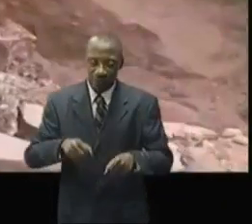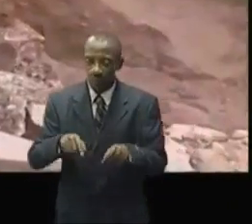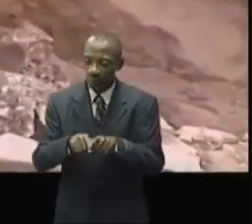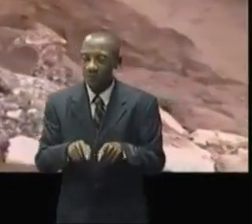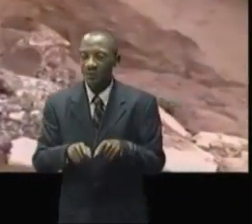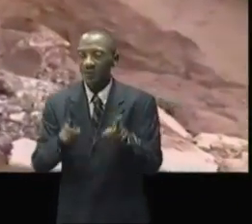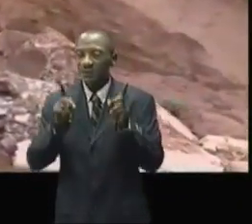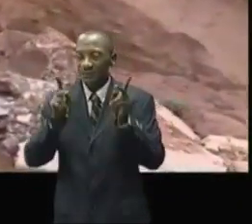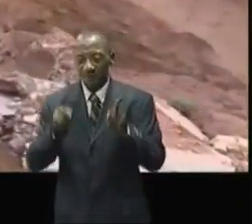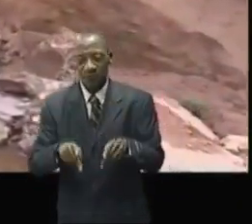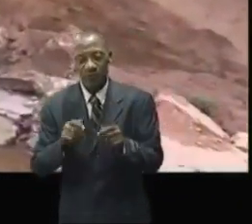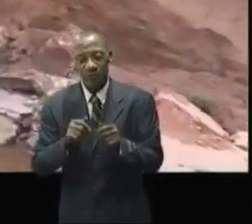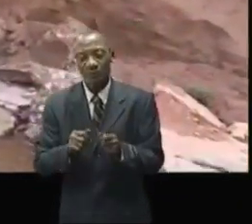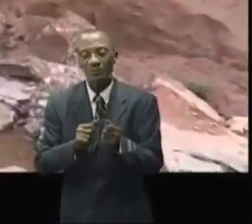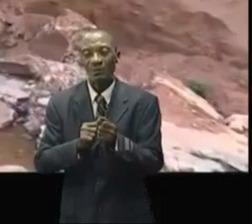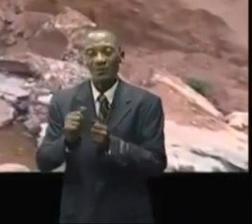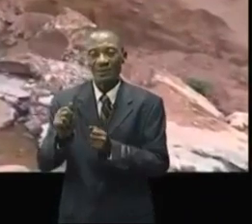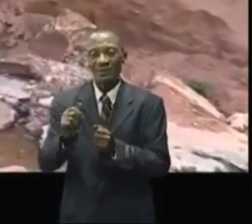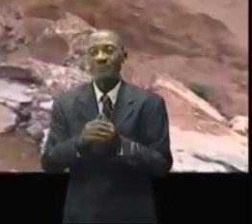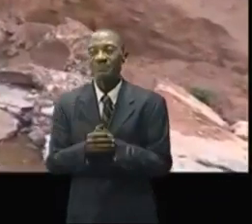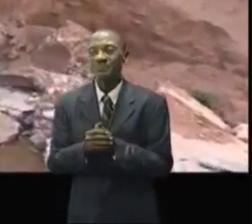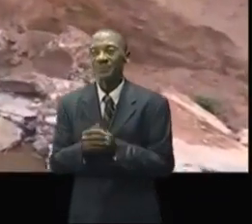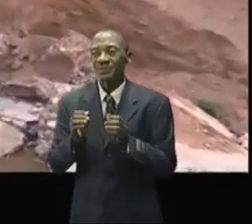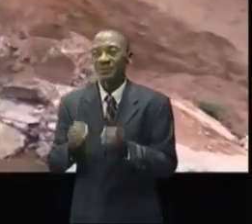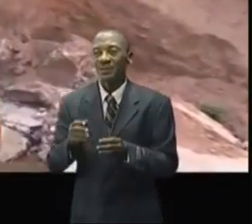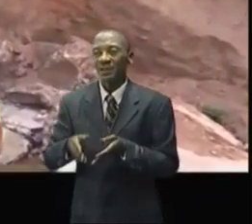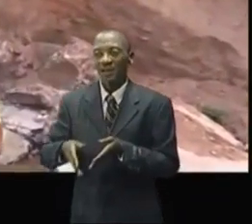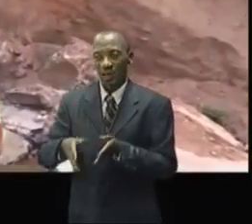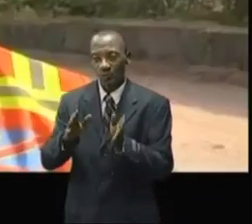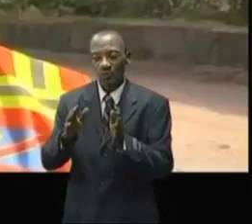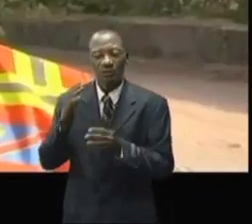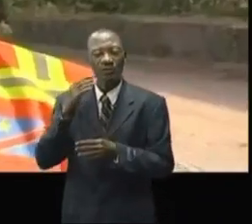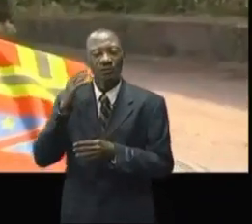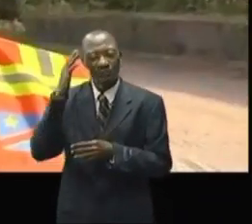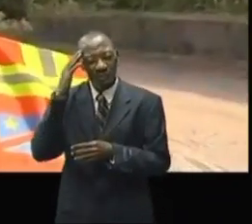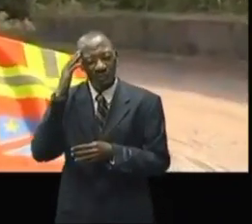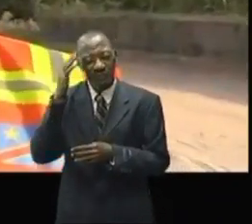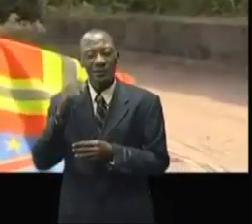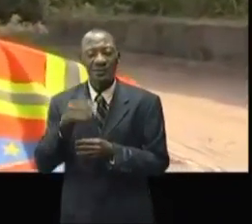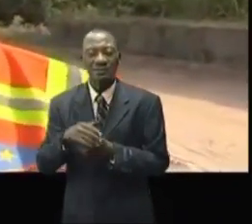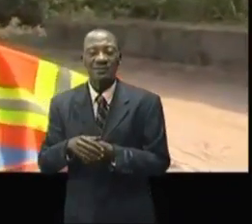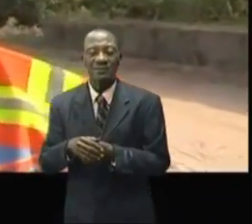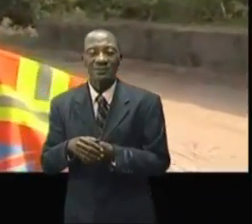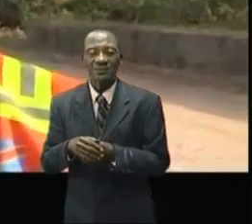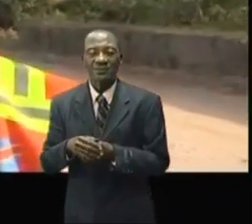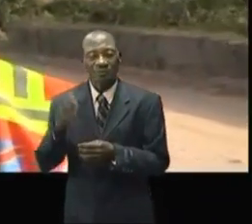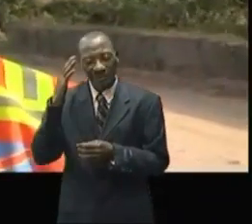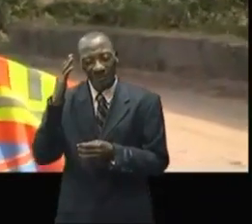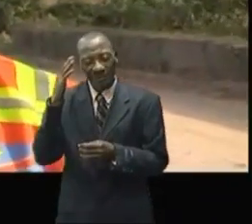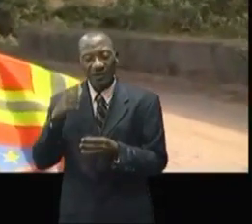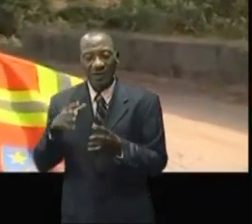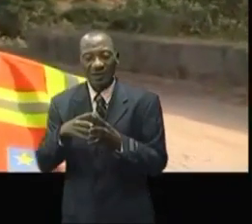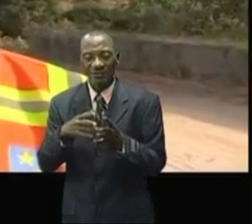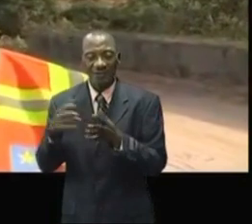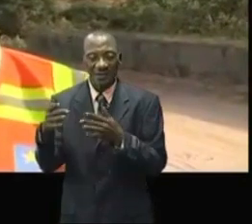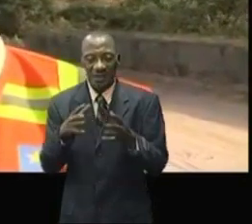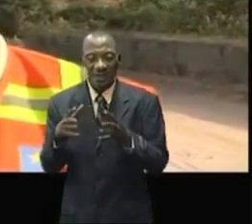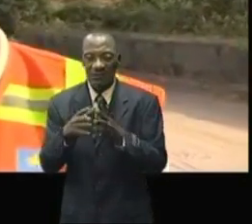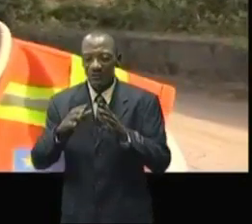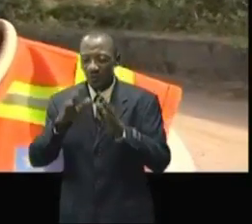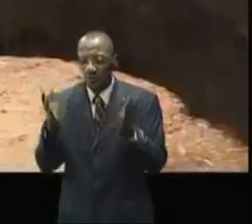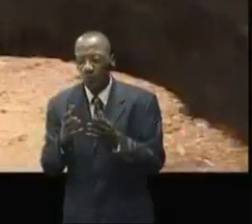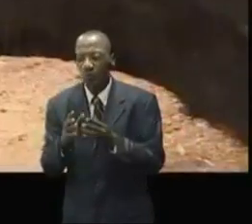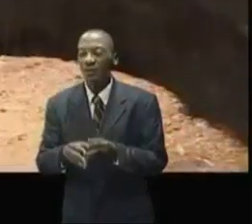la ville de Bukavu et les pays de l'Afrique de l'Est. L'ingénieur Alain, chef de division technique de l'Office des